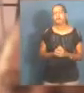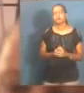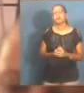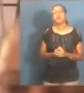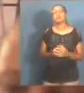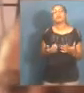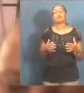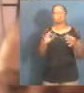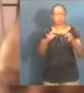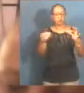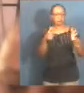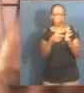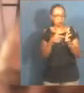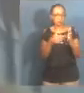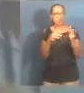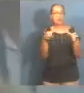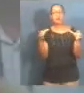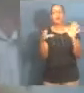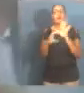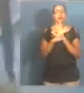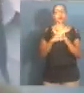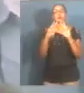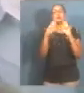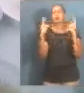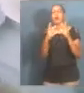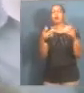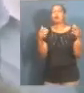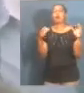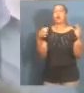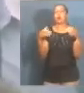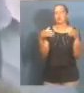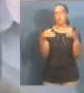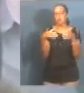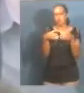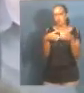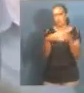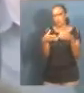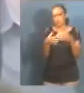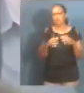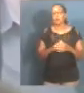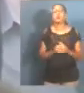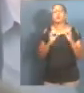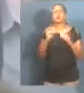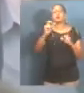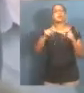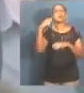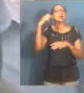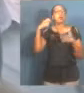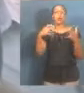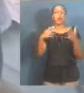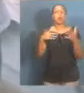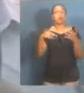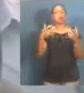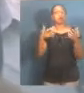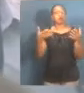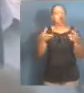Voilà ce qui est dit dans le Code général des collectivités. Je cite le rapport signé du président du Congrès. Il